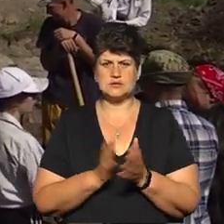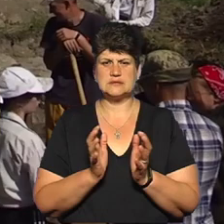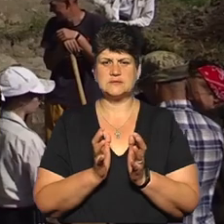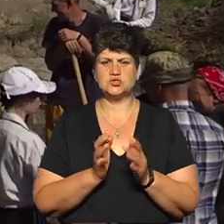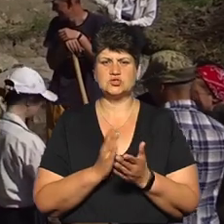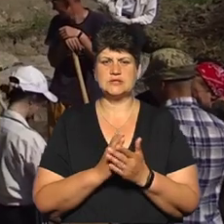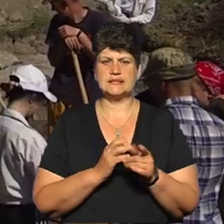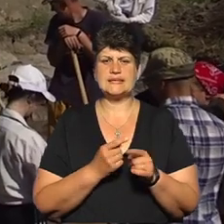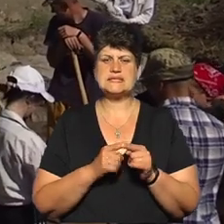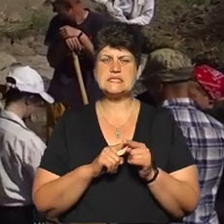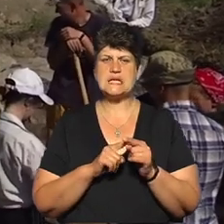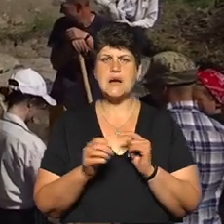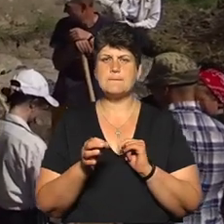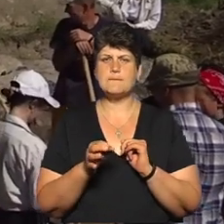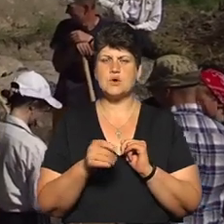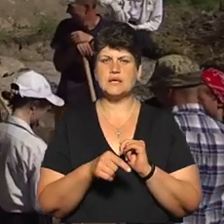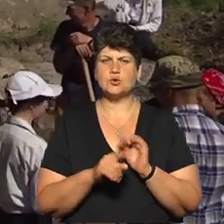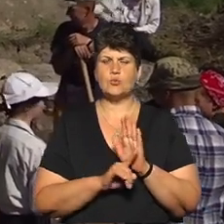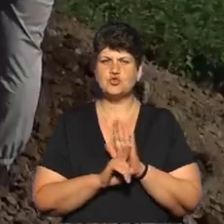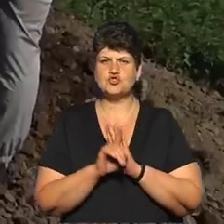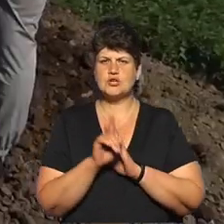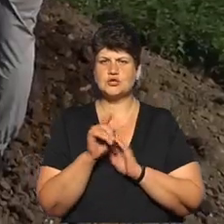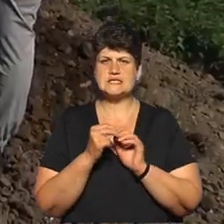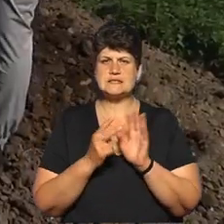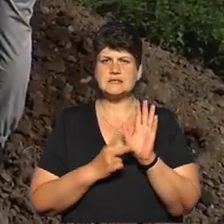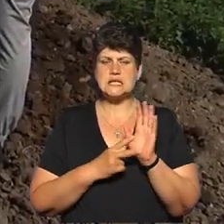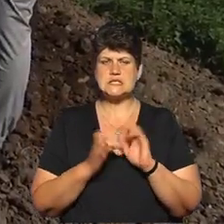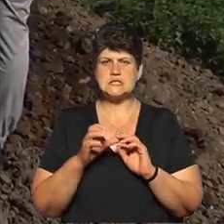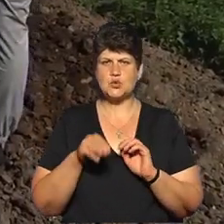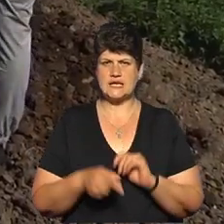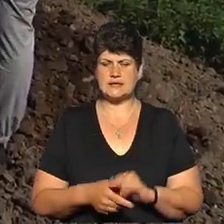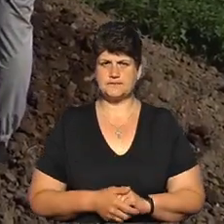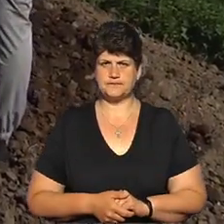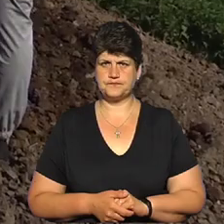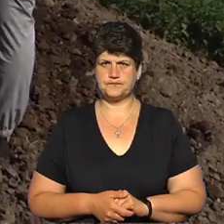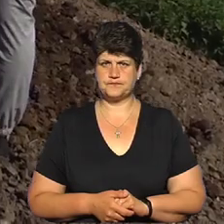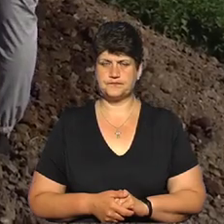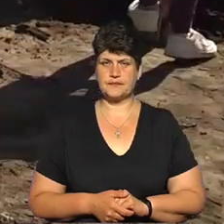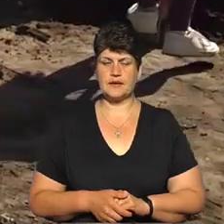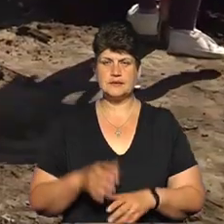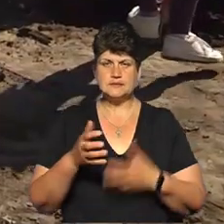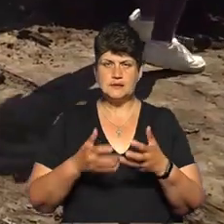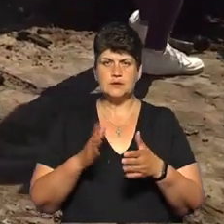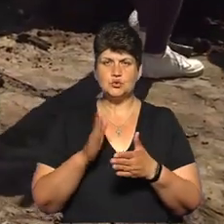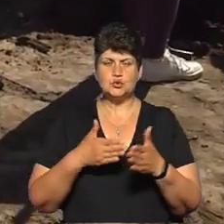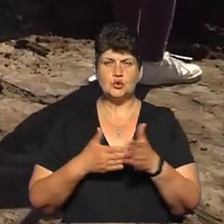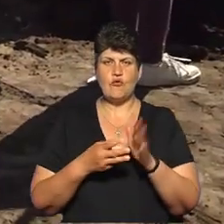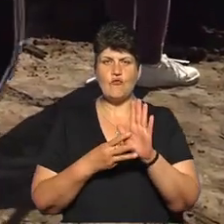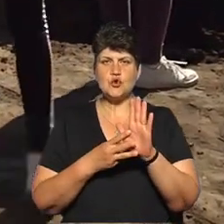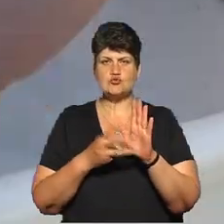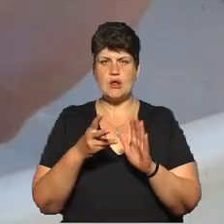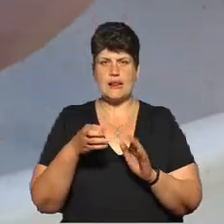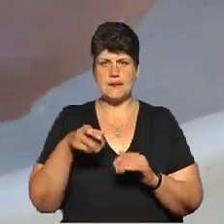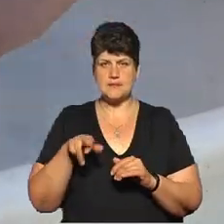монета початку 17 століття. Експедиція триватиме до 8 липня, розповів Василь Ільчишин. За його